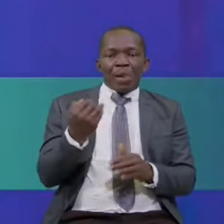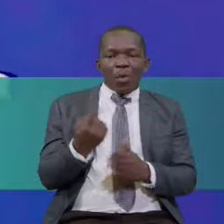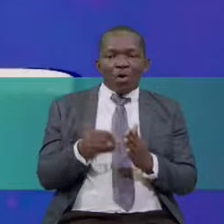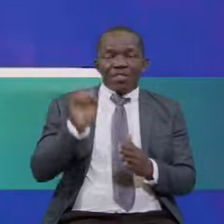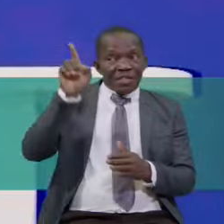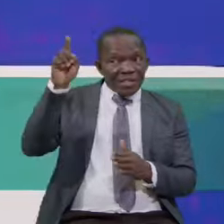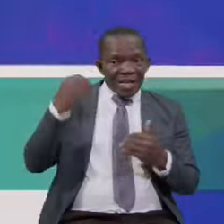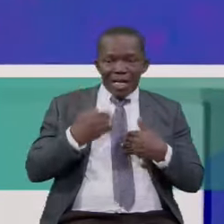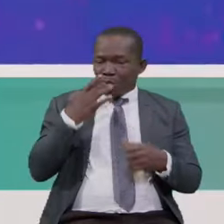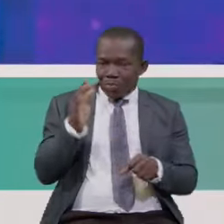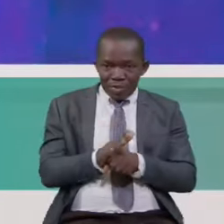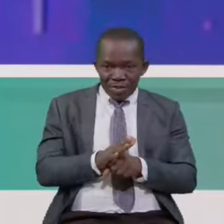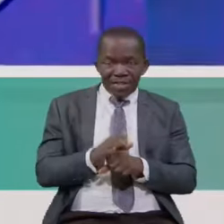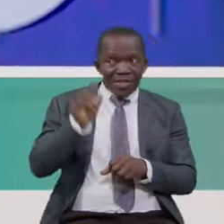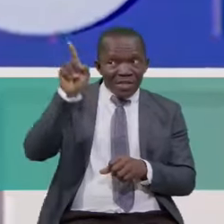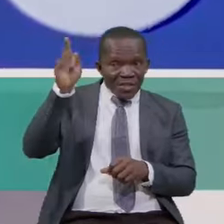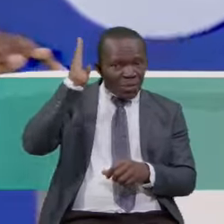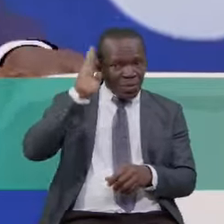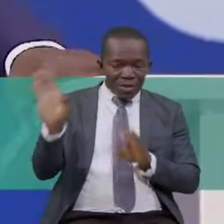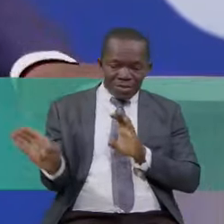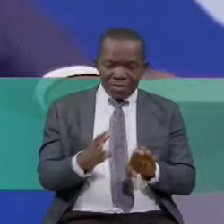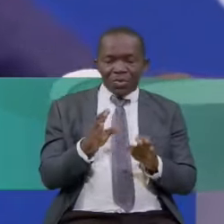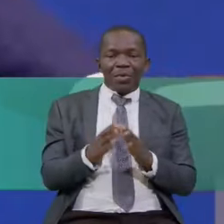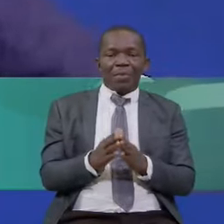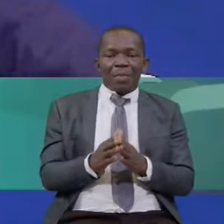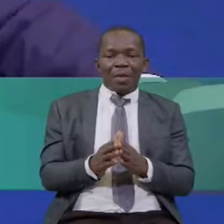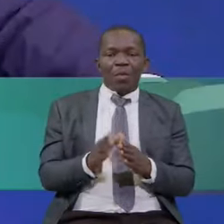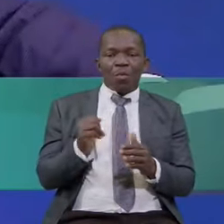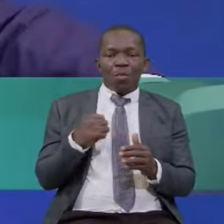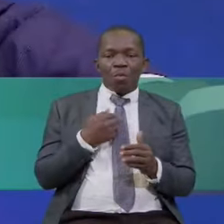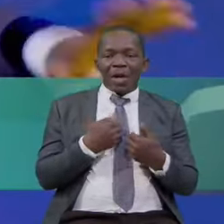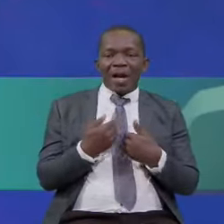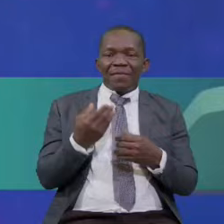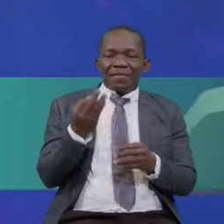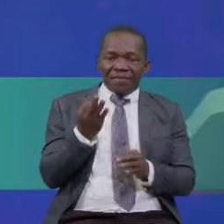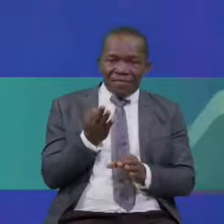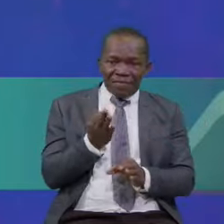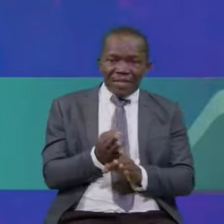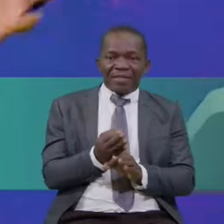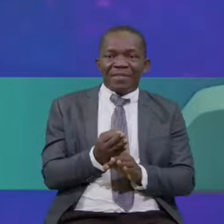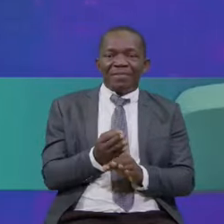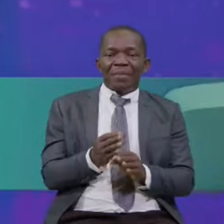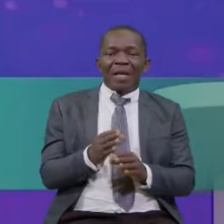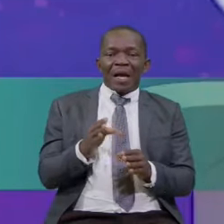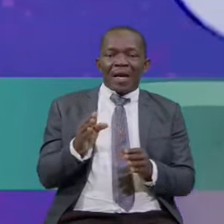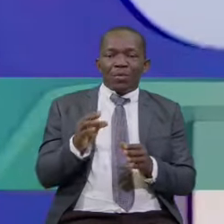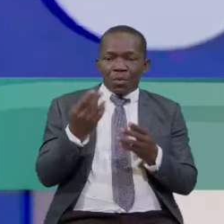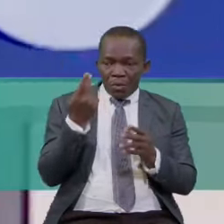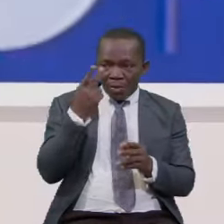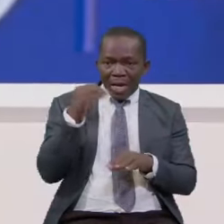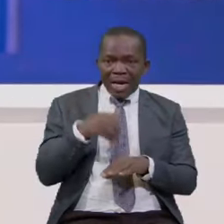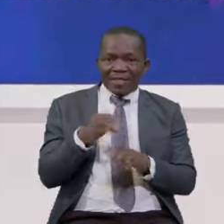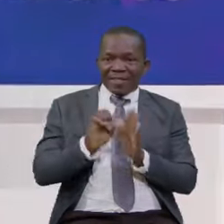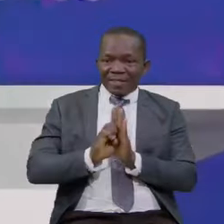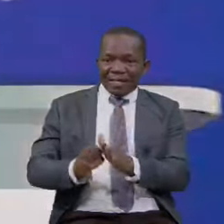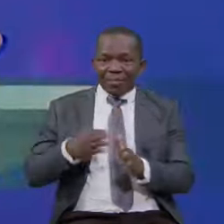faire dans sa plénitude nous avons la foi en cela et nous regardons le modèle la proclamation troisièmement